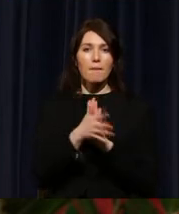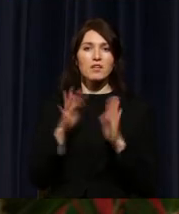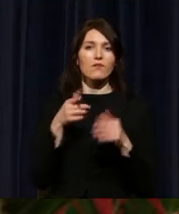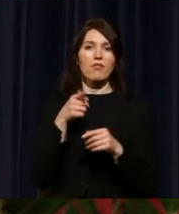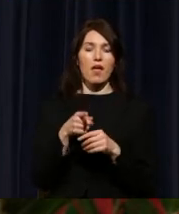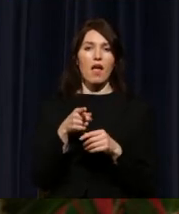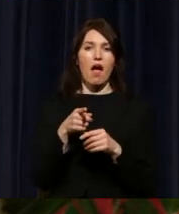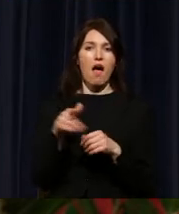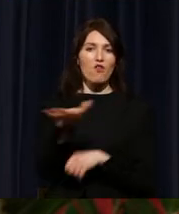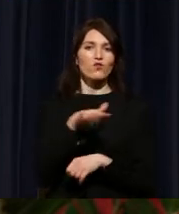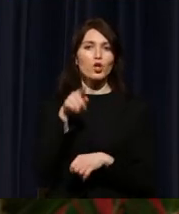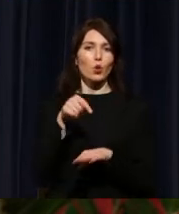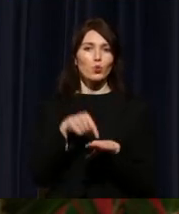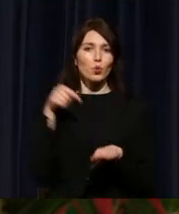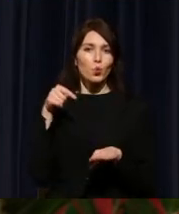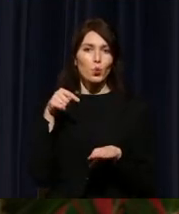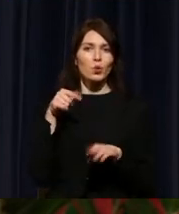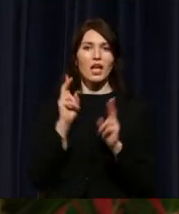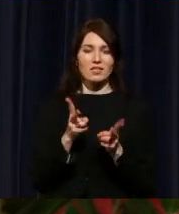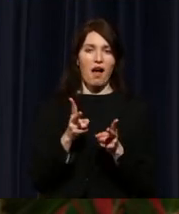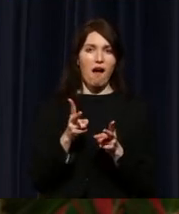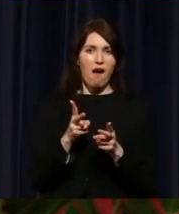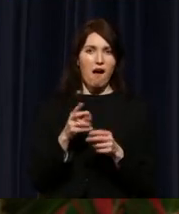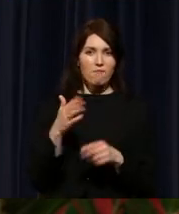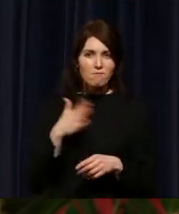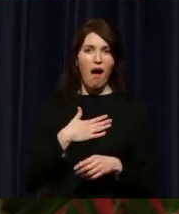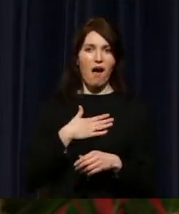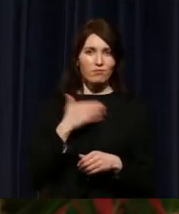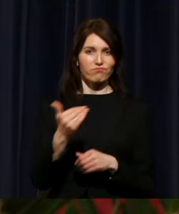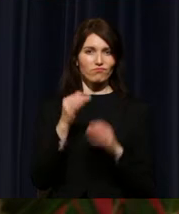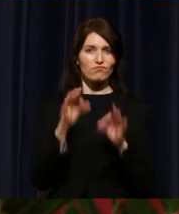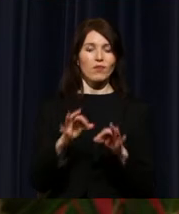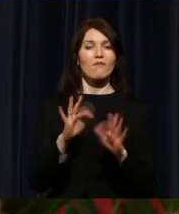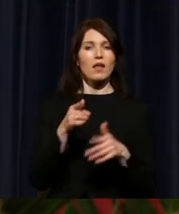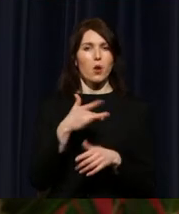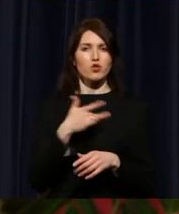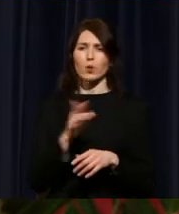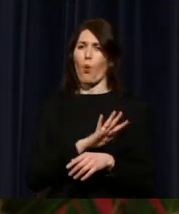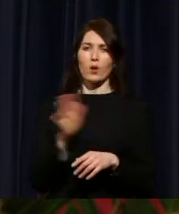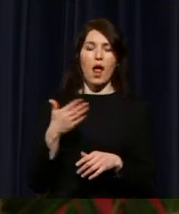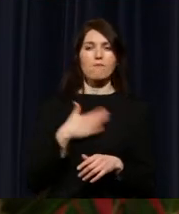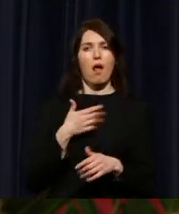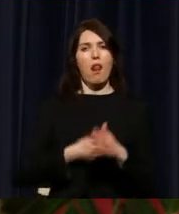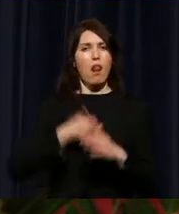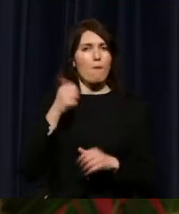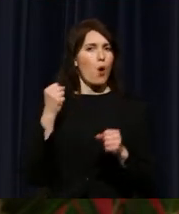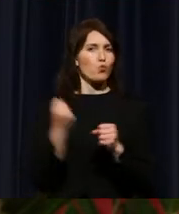tajā vidē jūties, nu, tā kā tāds zivs ūdenī vai tam līdzīgi, vai tev atkal liekas, nē, es laikam tomēr labāk